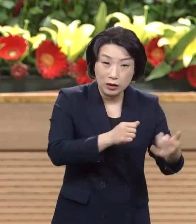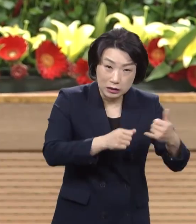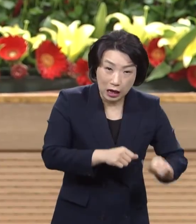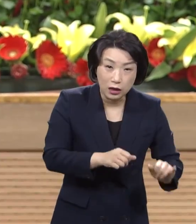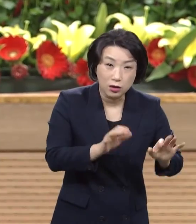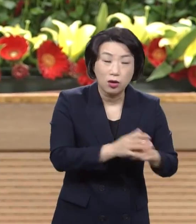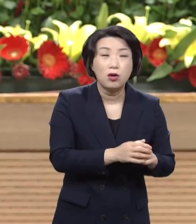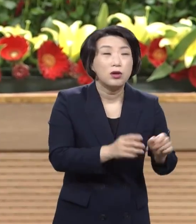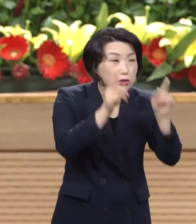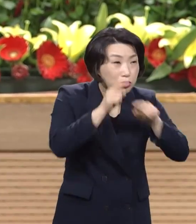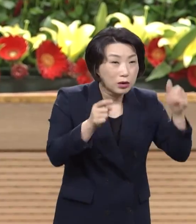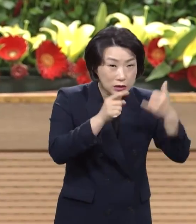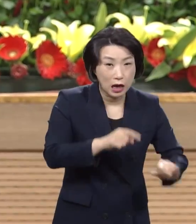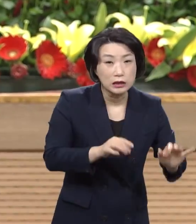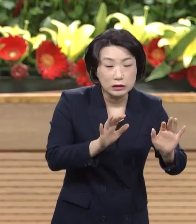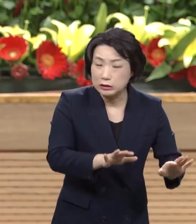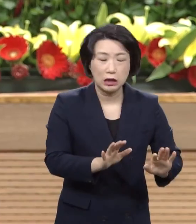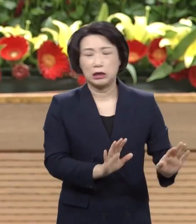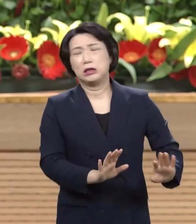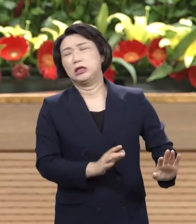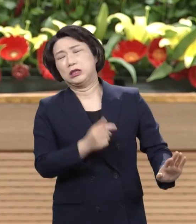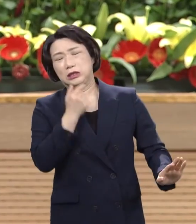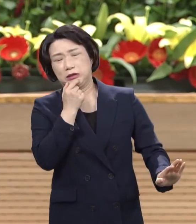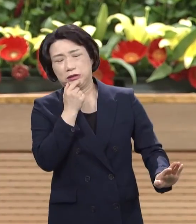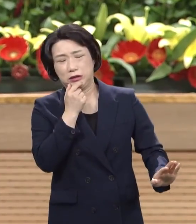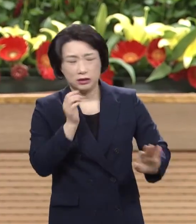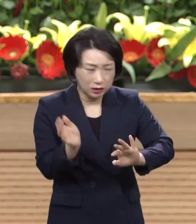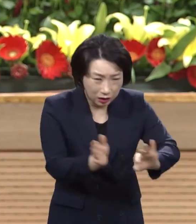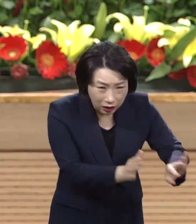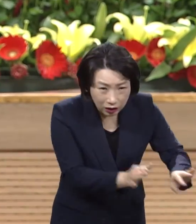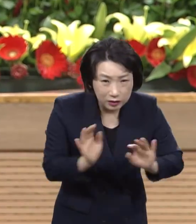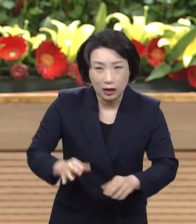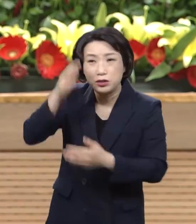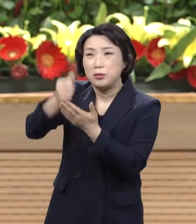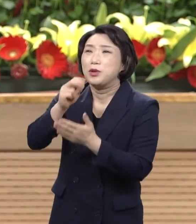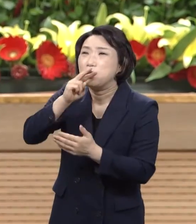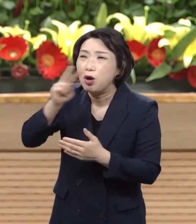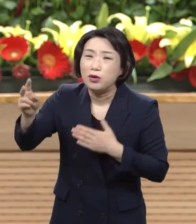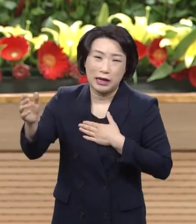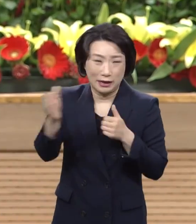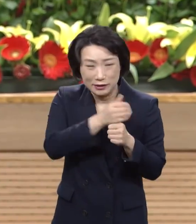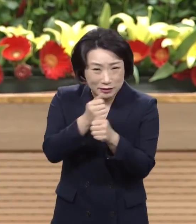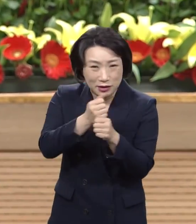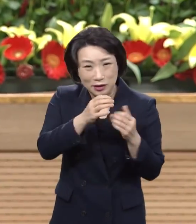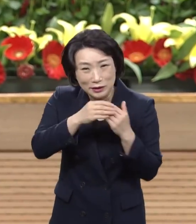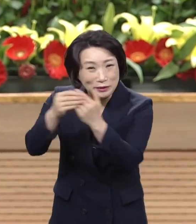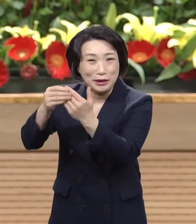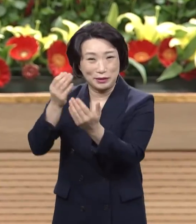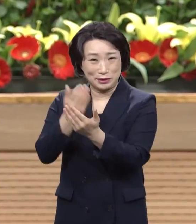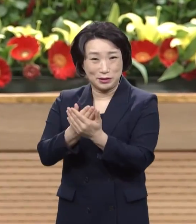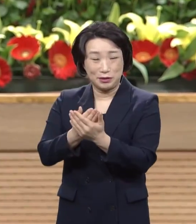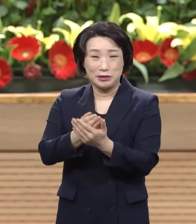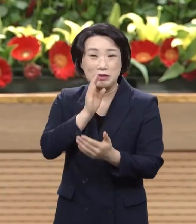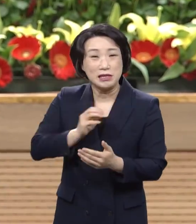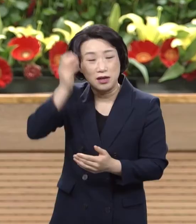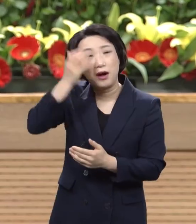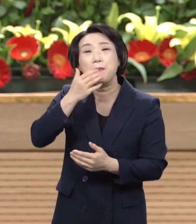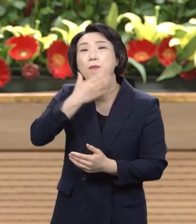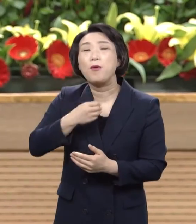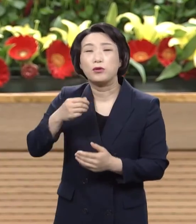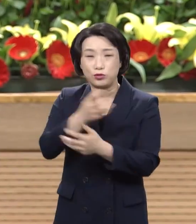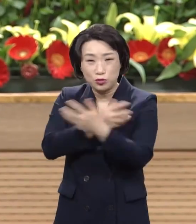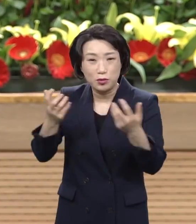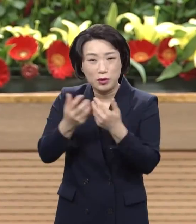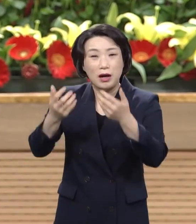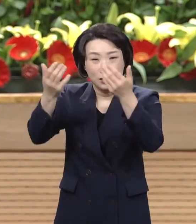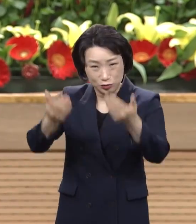자식, 지옥 자식이 되지 않겠사오니 성령이여 나를 붙들어 주시사 신령한 복으로